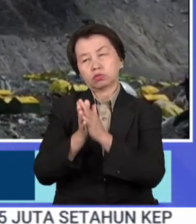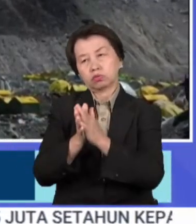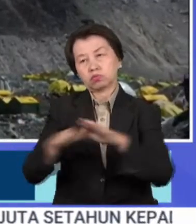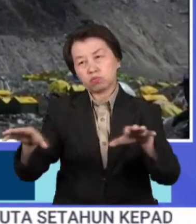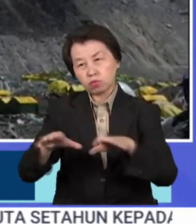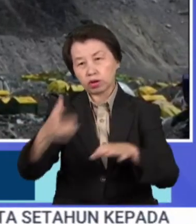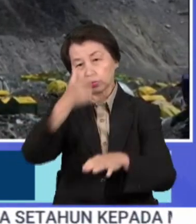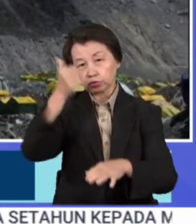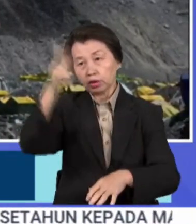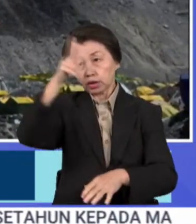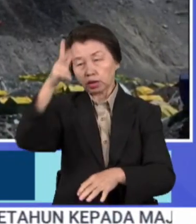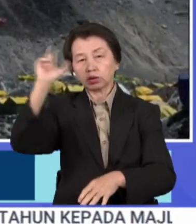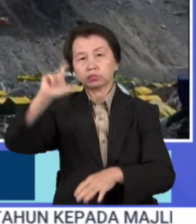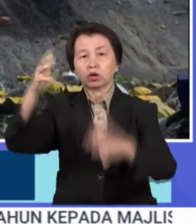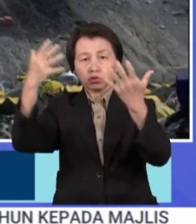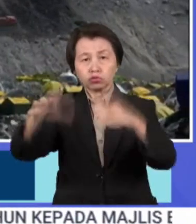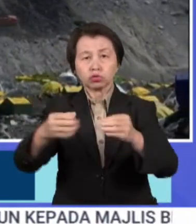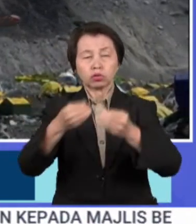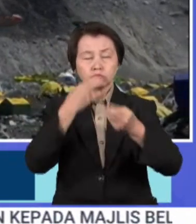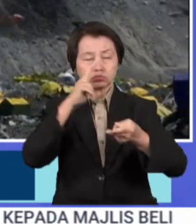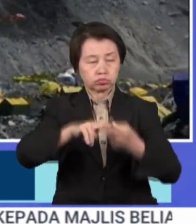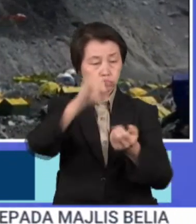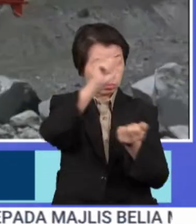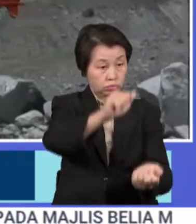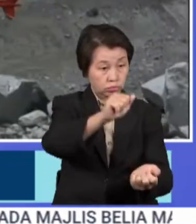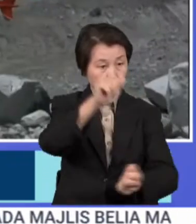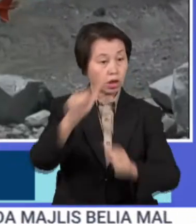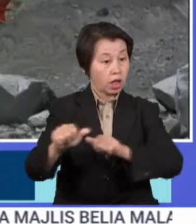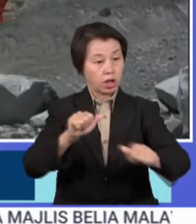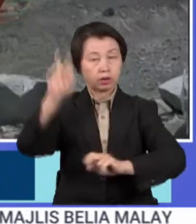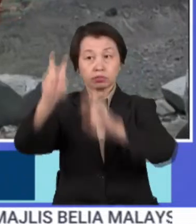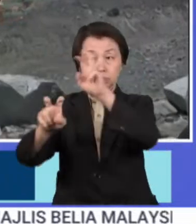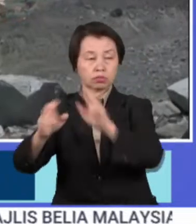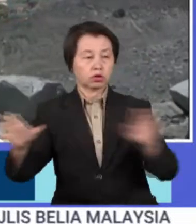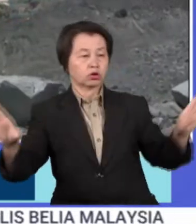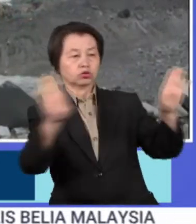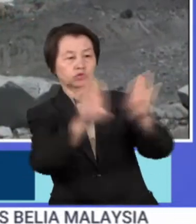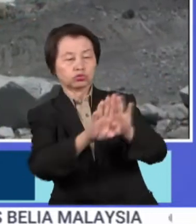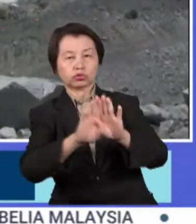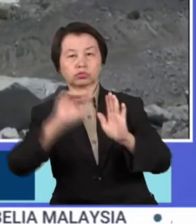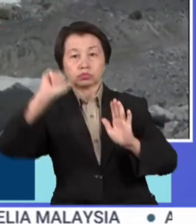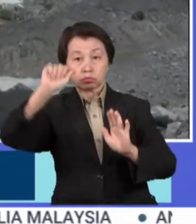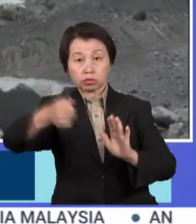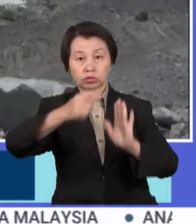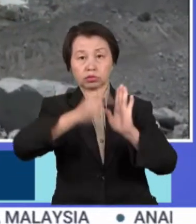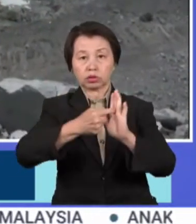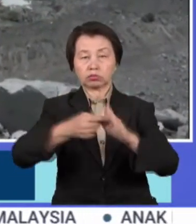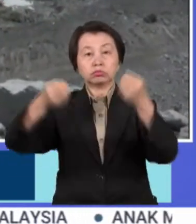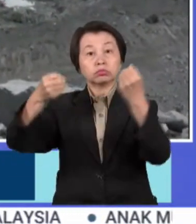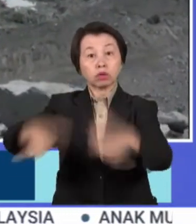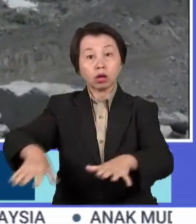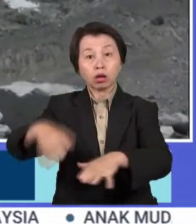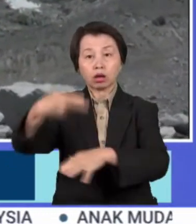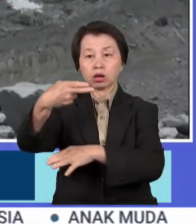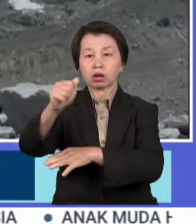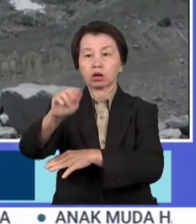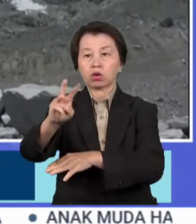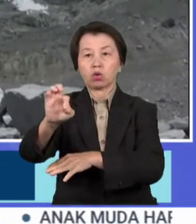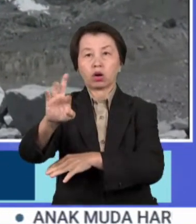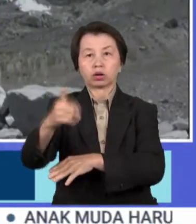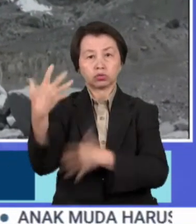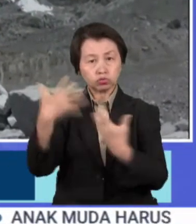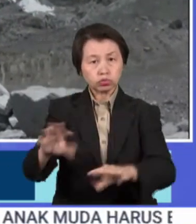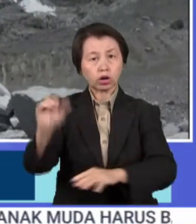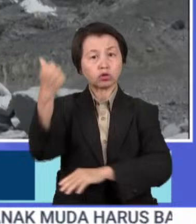keputusan Kerajaan Nepal mengeluarkan notis aktiviti pendakian ditutup bermula esok. Kehilangan Muhammad Hawari masuk hari